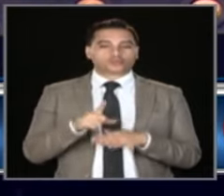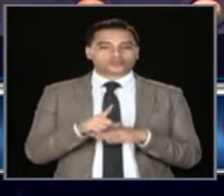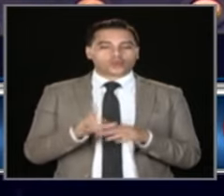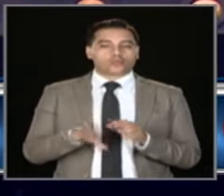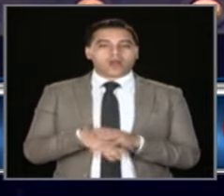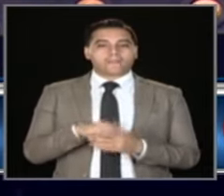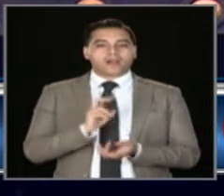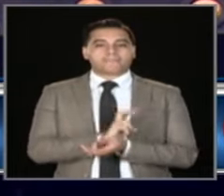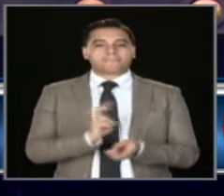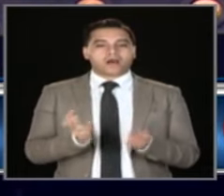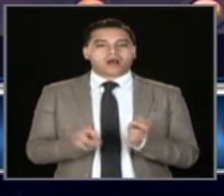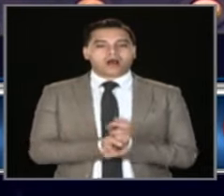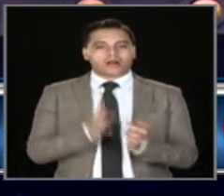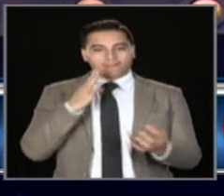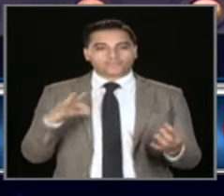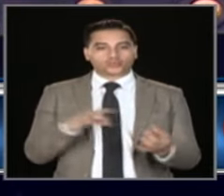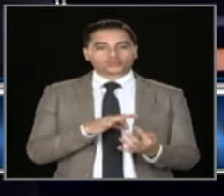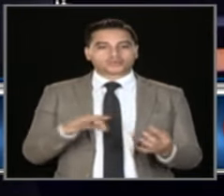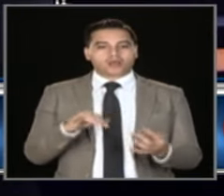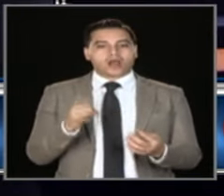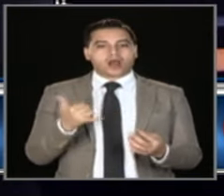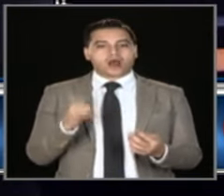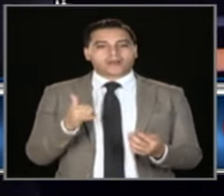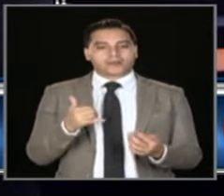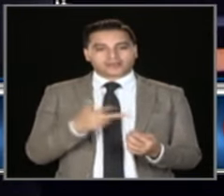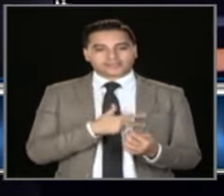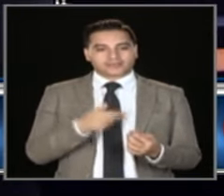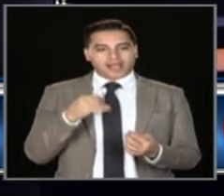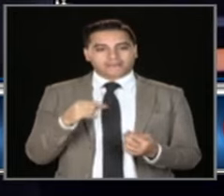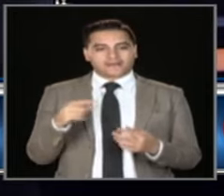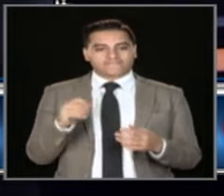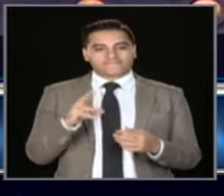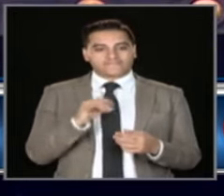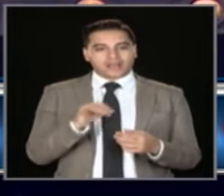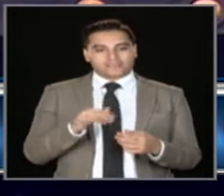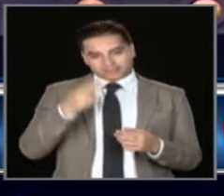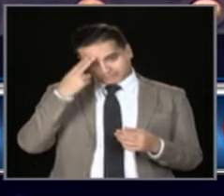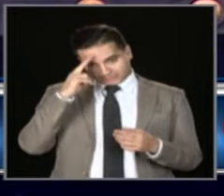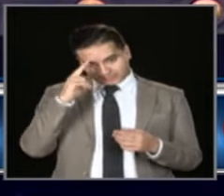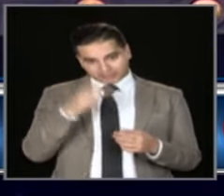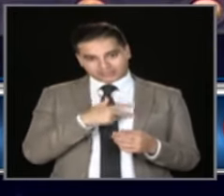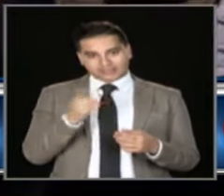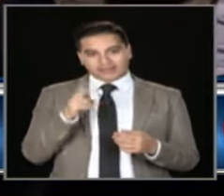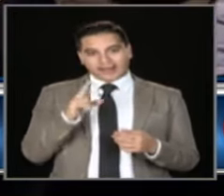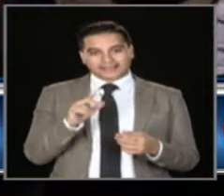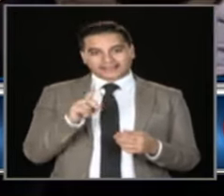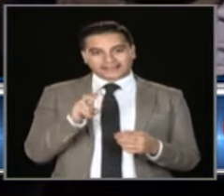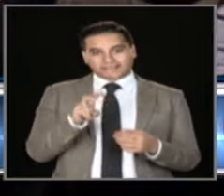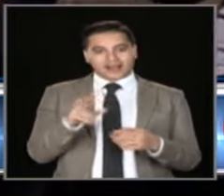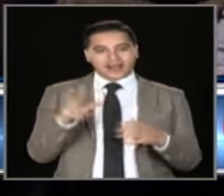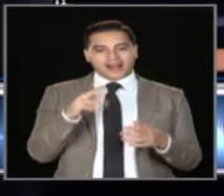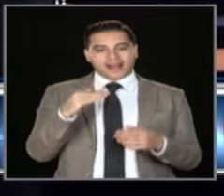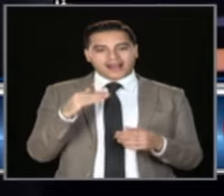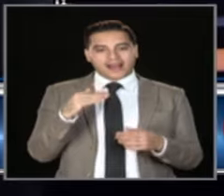وأسست مهرجان الموسيقى العربية. أحمد فهمي إجابتك. رتيبة الحفني. رتيبة الحفني إجابة